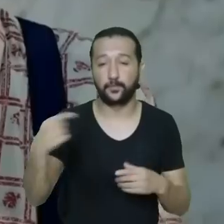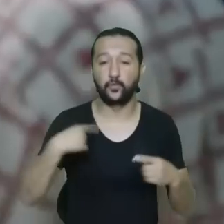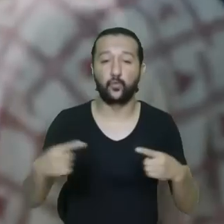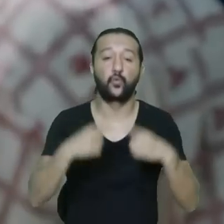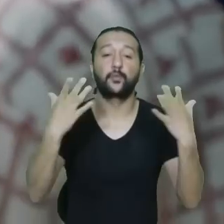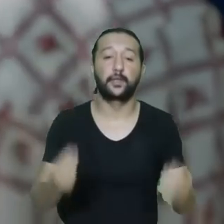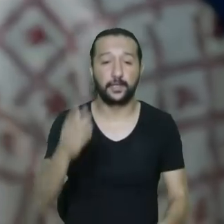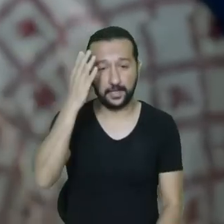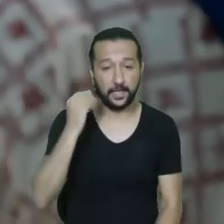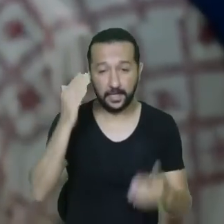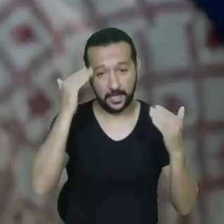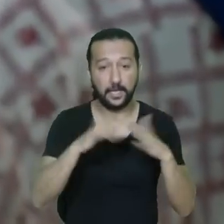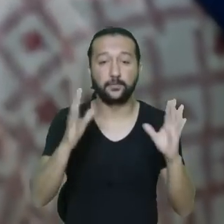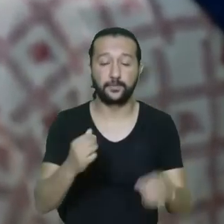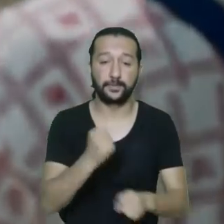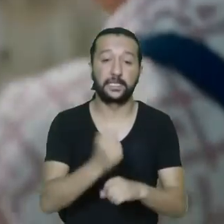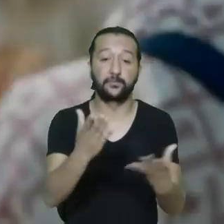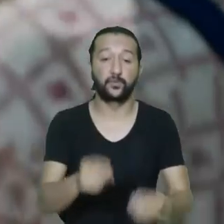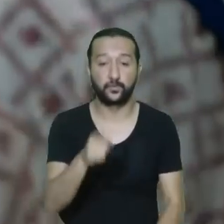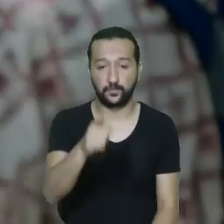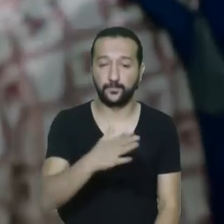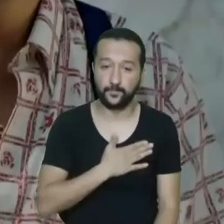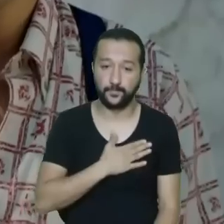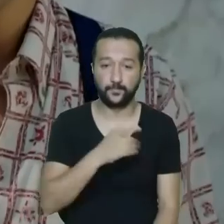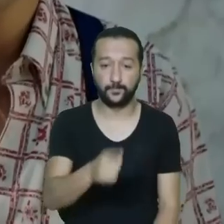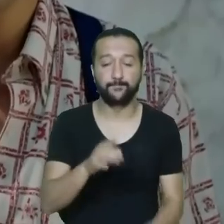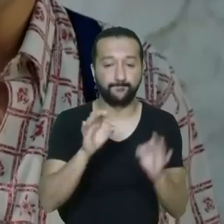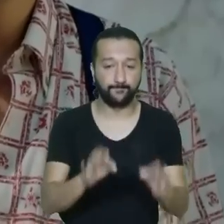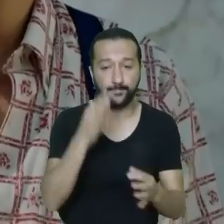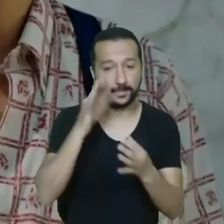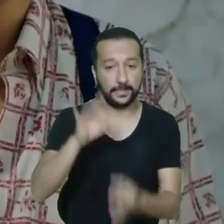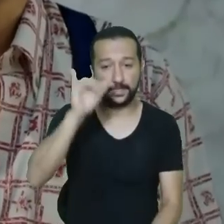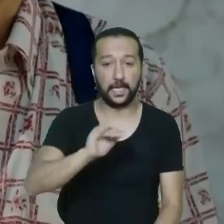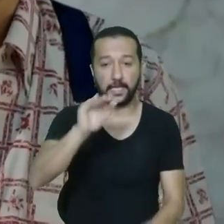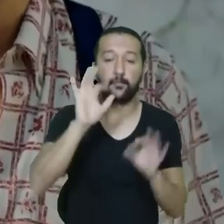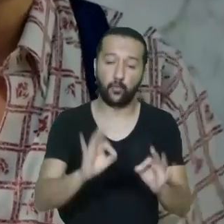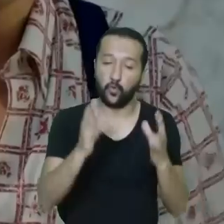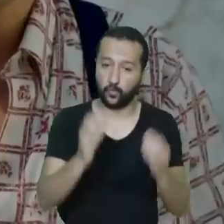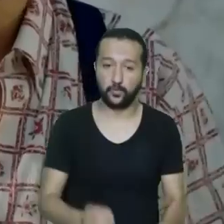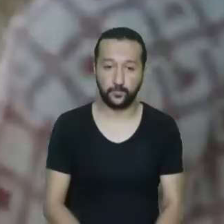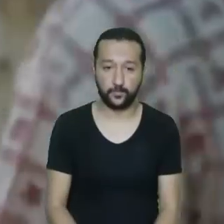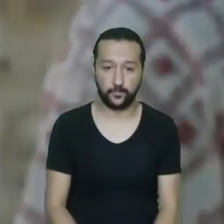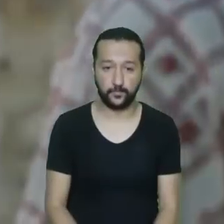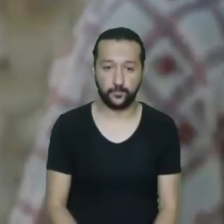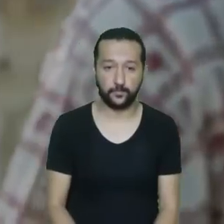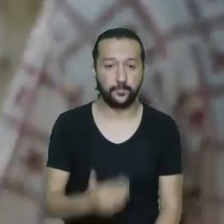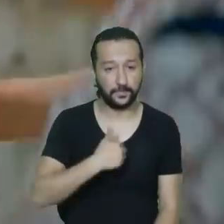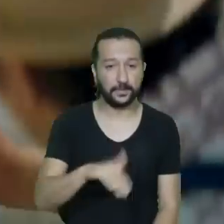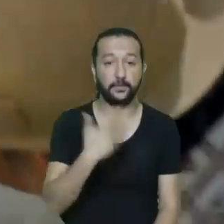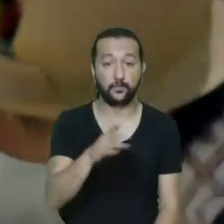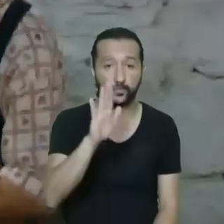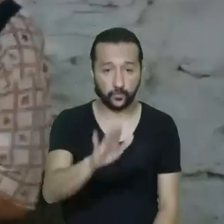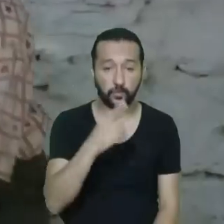birbirine uyuşmadı, anlaşamadık biliyor musun? Geçmiş olsun. Sağ ol. Tabii her insanın hayatında olur böyle şeyler. Ben